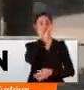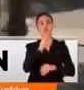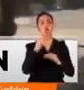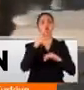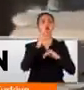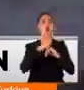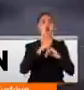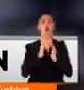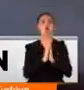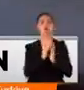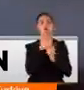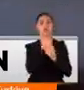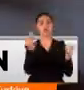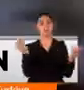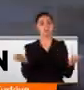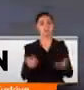özür diler gibiydi.